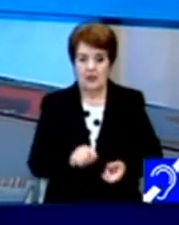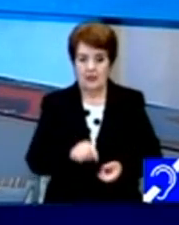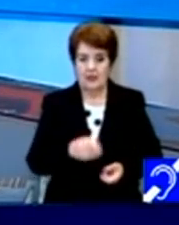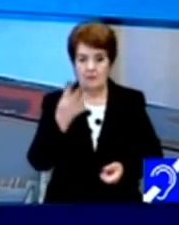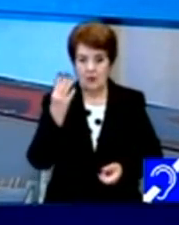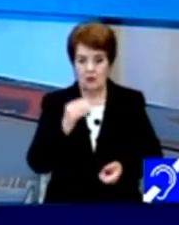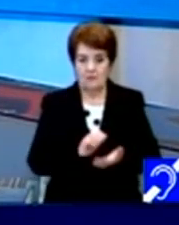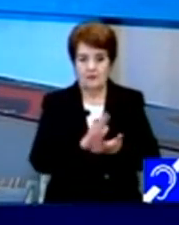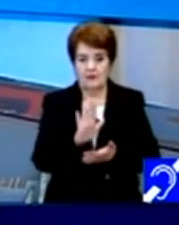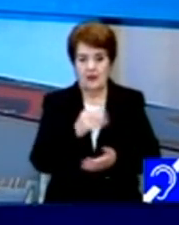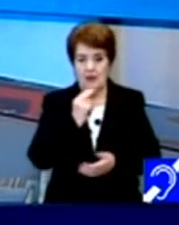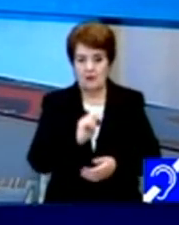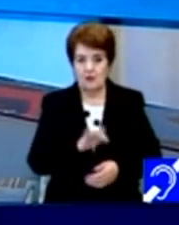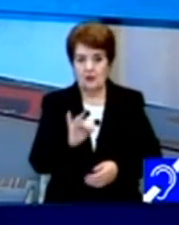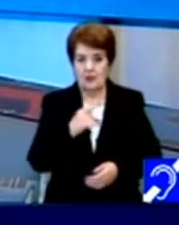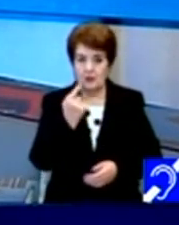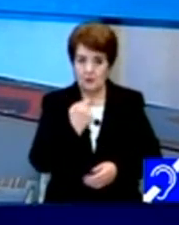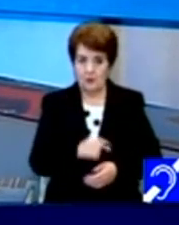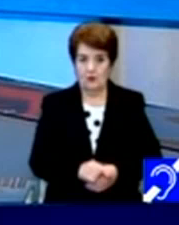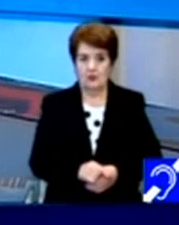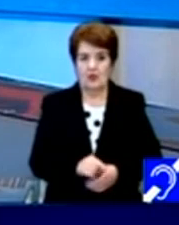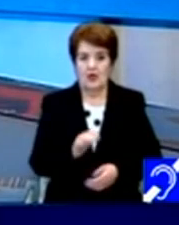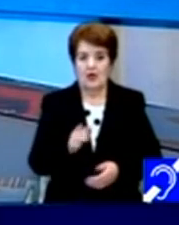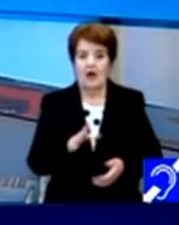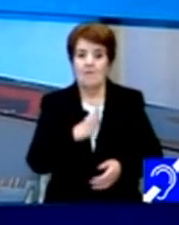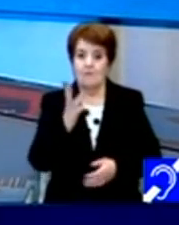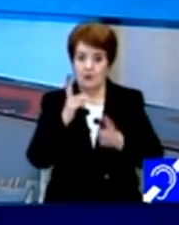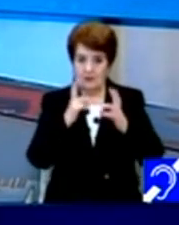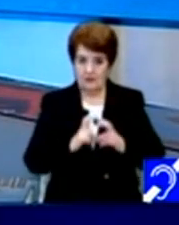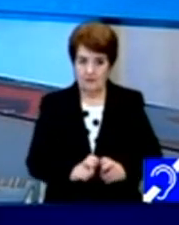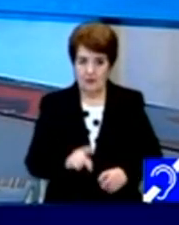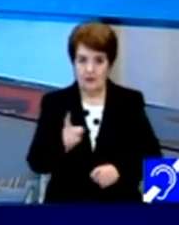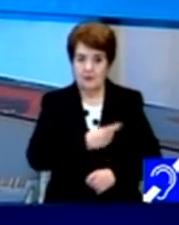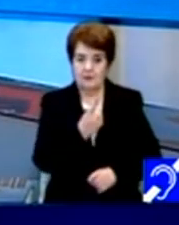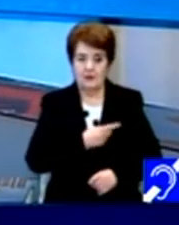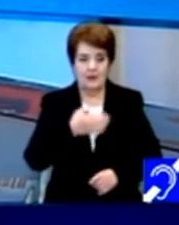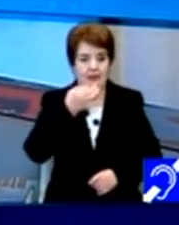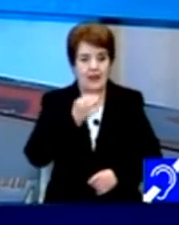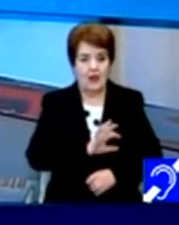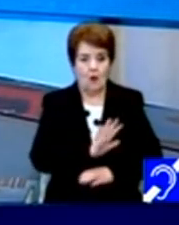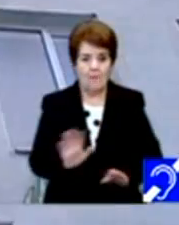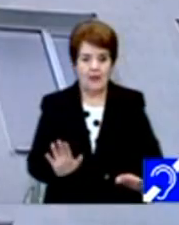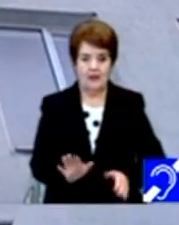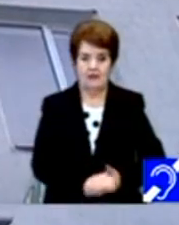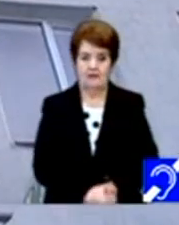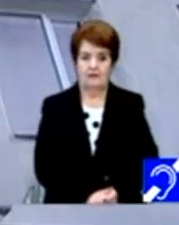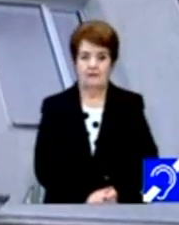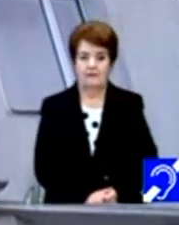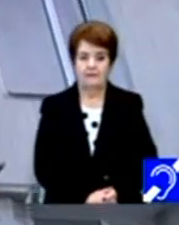Mudreac a respins acuzațiile și a spus că, cităm, a fost investigat de un inspector incompetent.